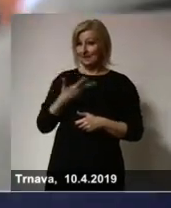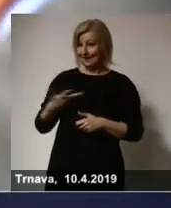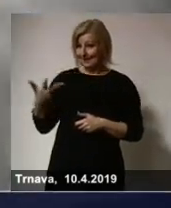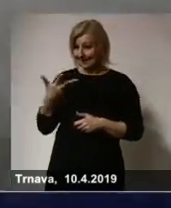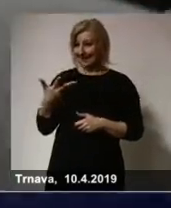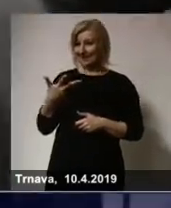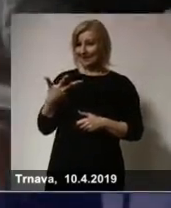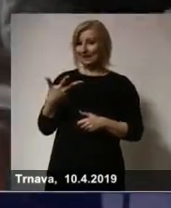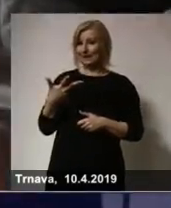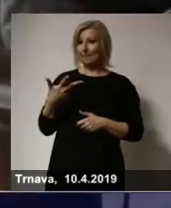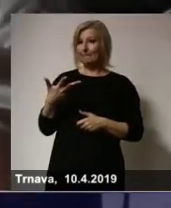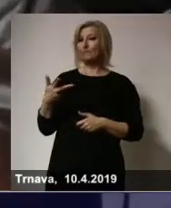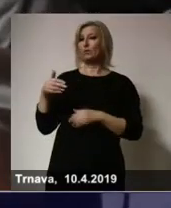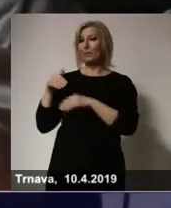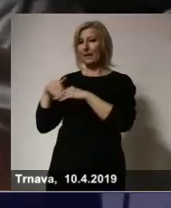spomenuté